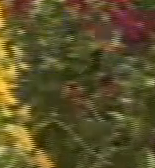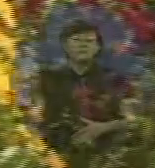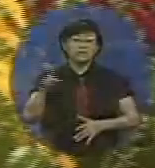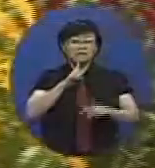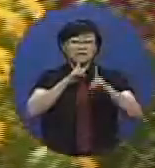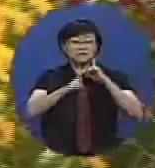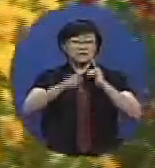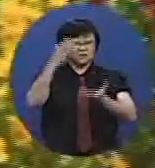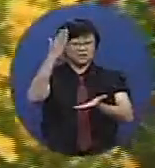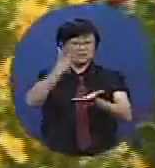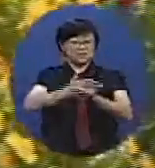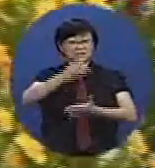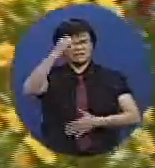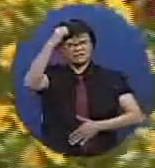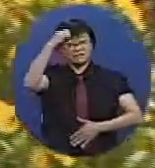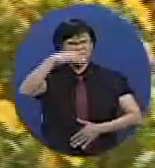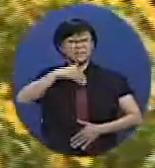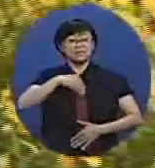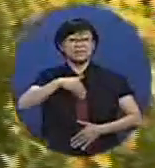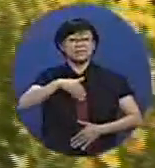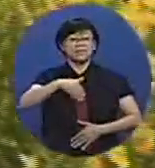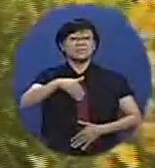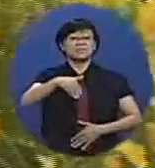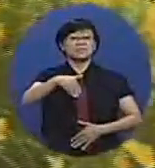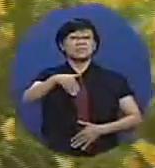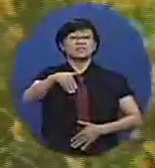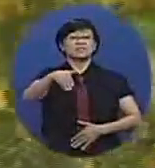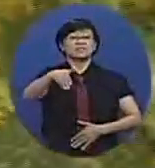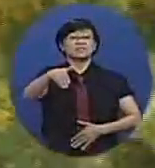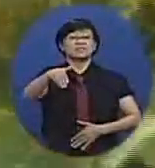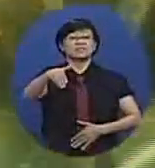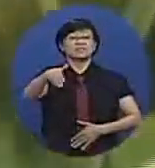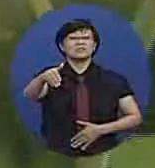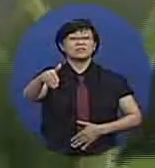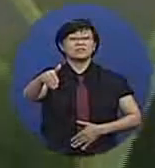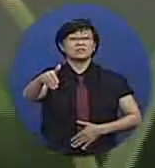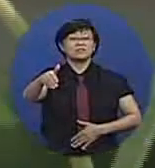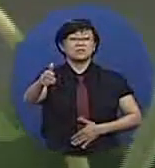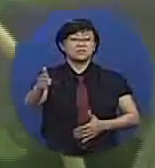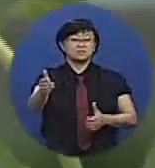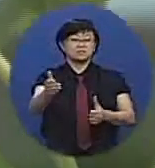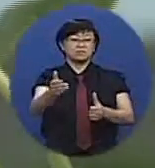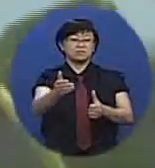아무 말 하지 말고 그냥 가세요.